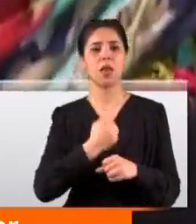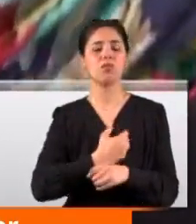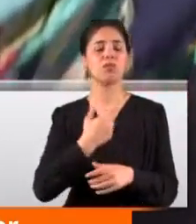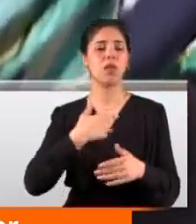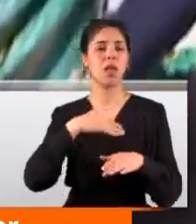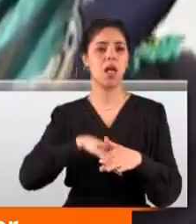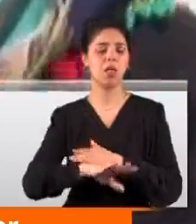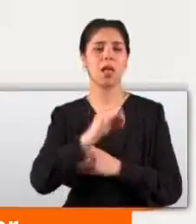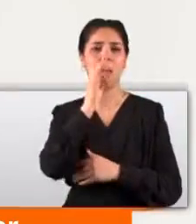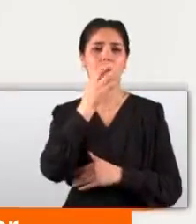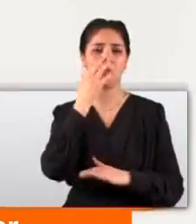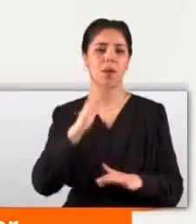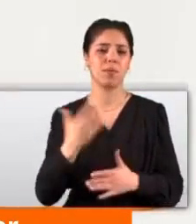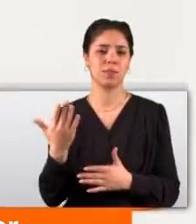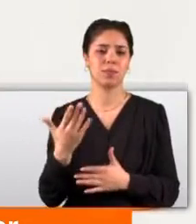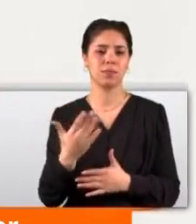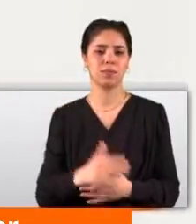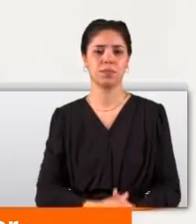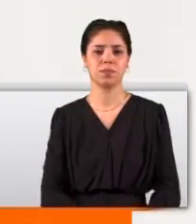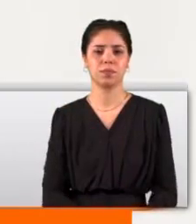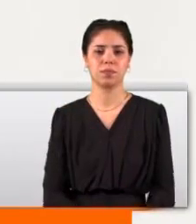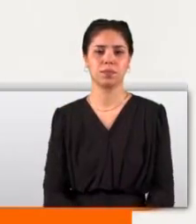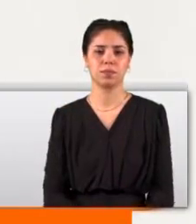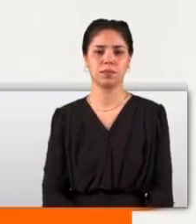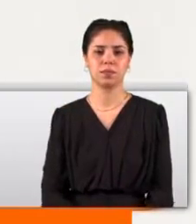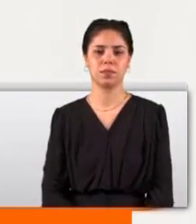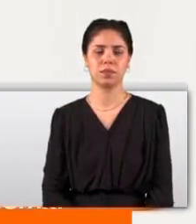yakınlarından haber bekliyor. 20 gün oldu herhalde depremde.